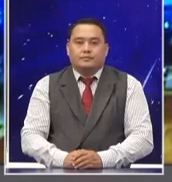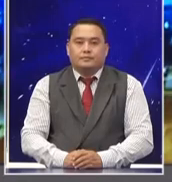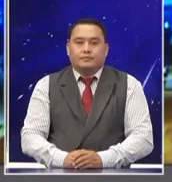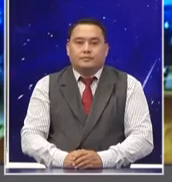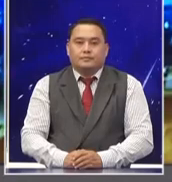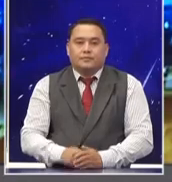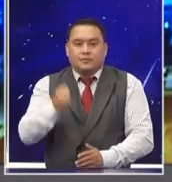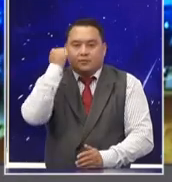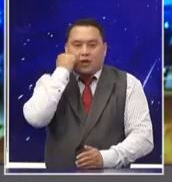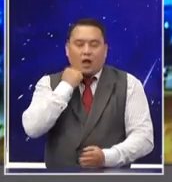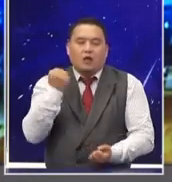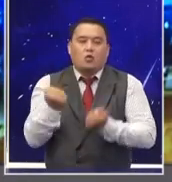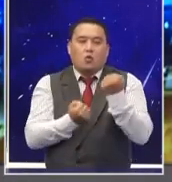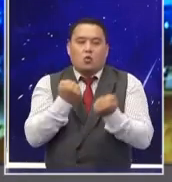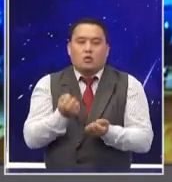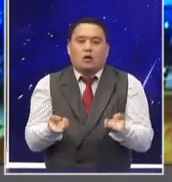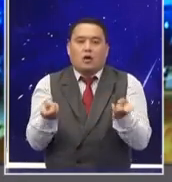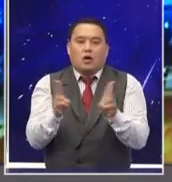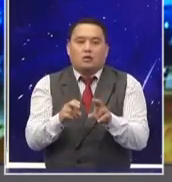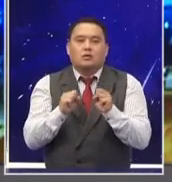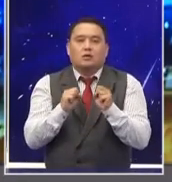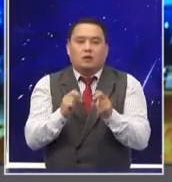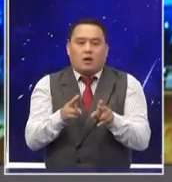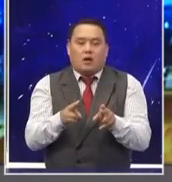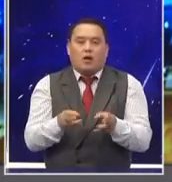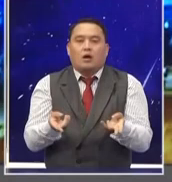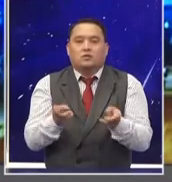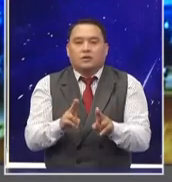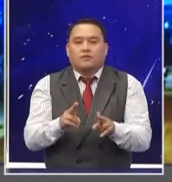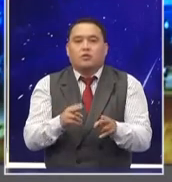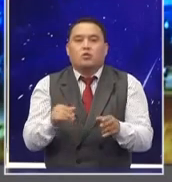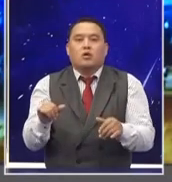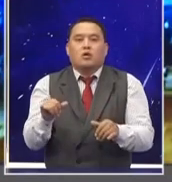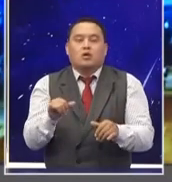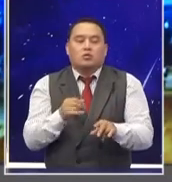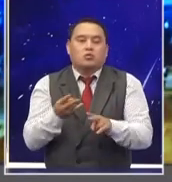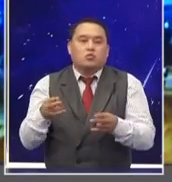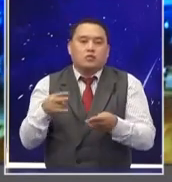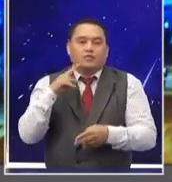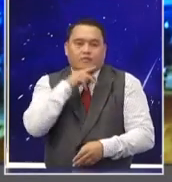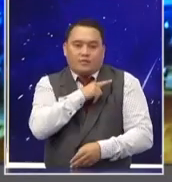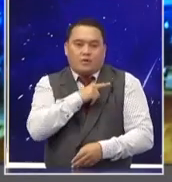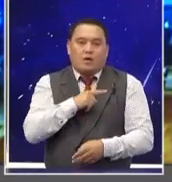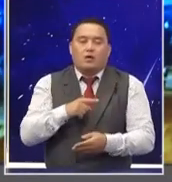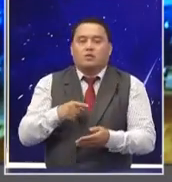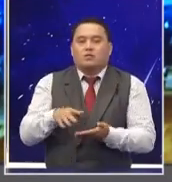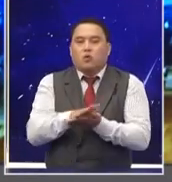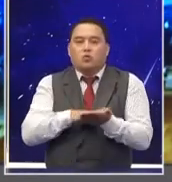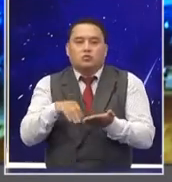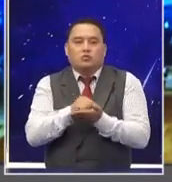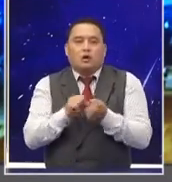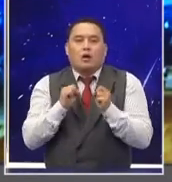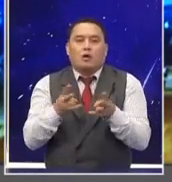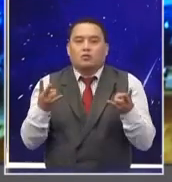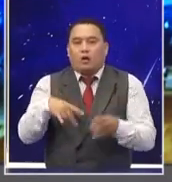Ескі көліктерден қалай құтыламыз? Көк түтін будақтатқан көні тоз машиналардан да зиянда залалда көп. Қазақстанда тозығы жеткен